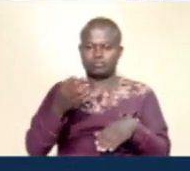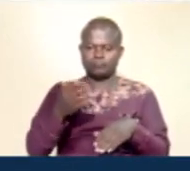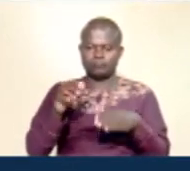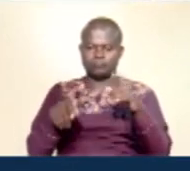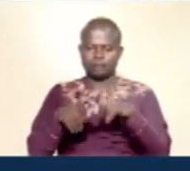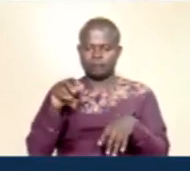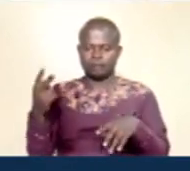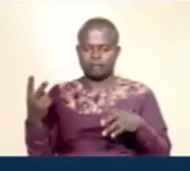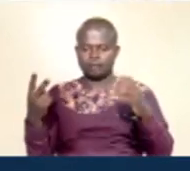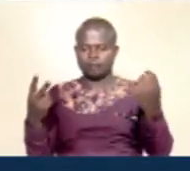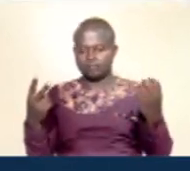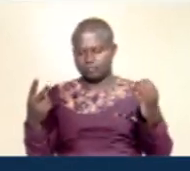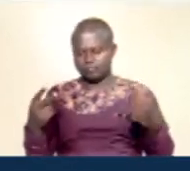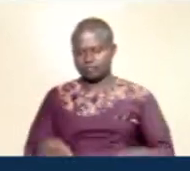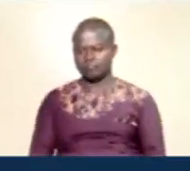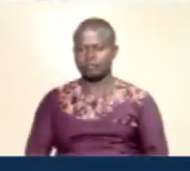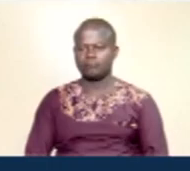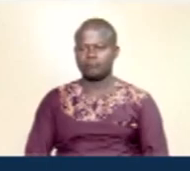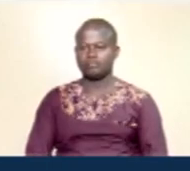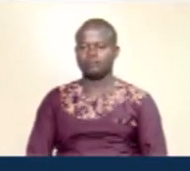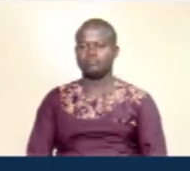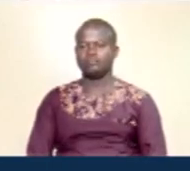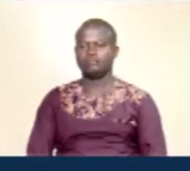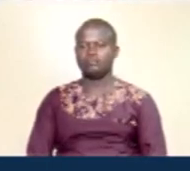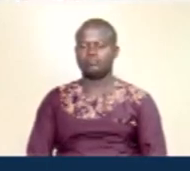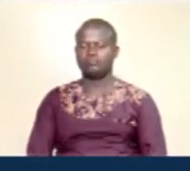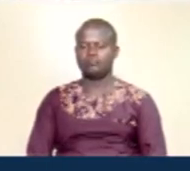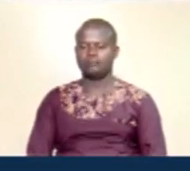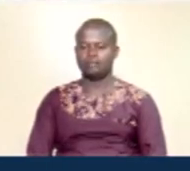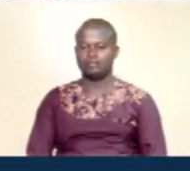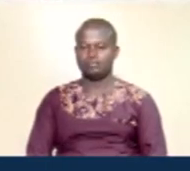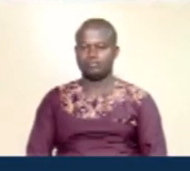ibitego biri ku busa. Maurice Ndambaje, Televiziyo y'u Rwanda mu karere ka Nyagatare.